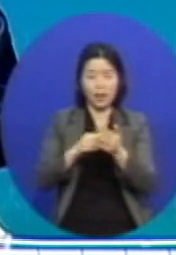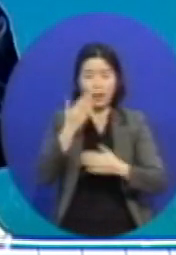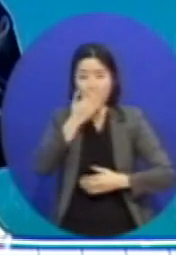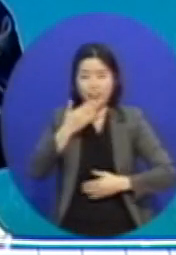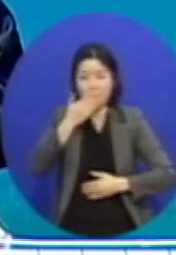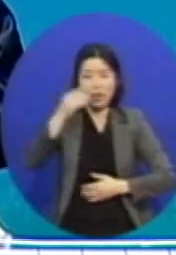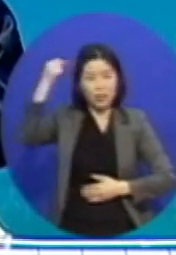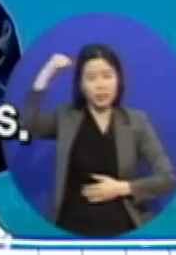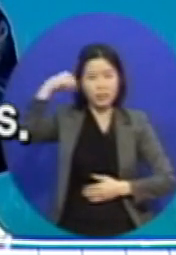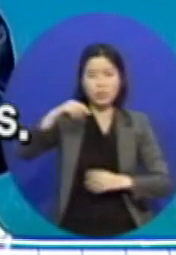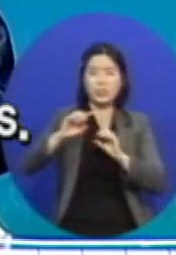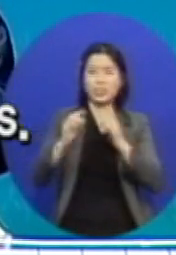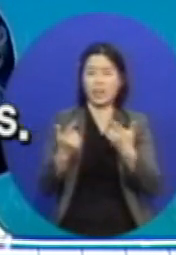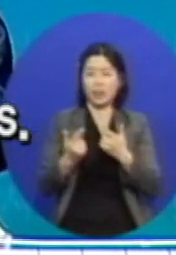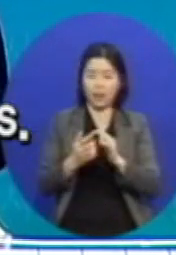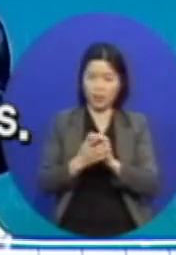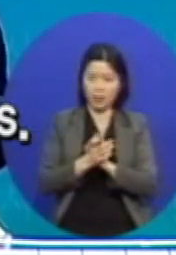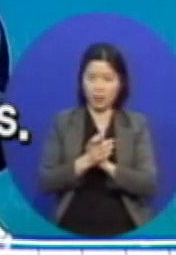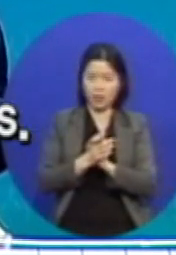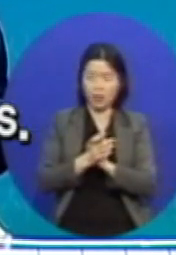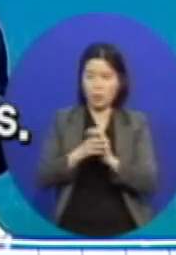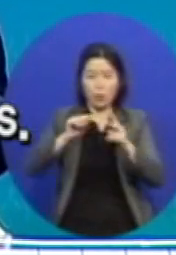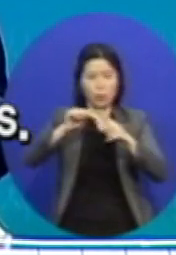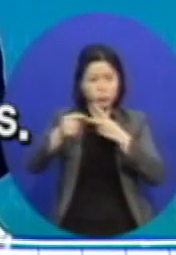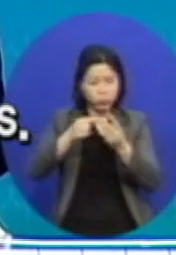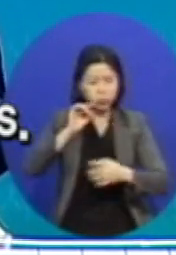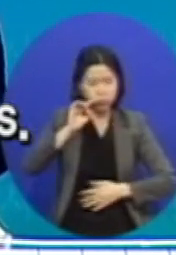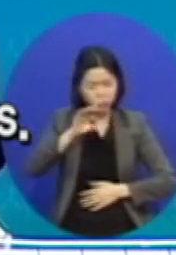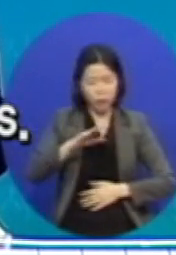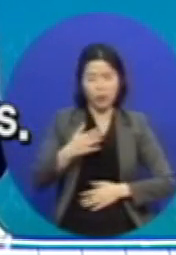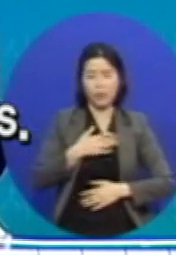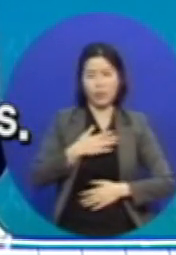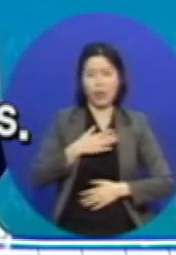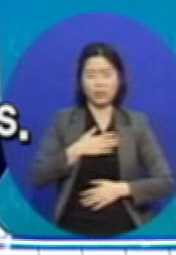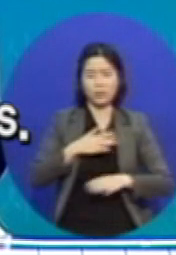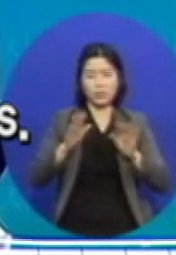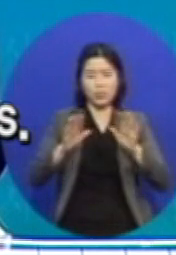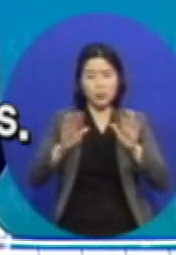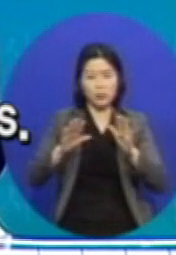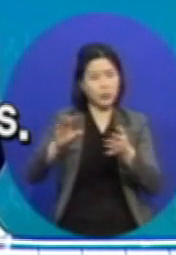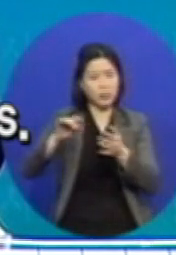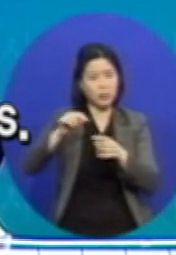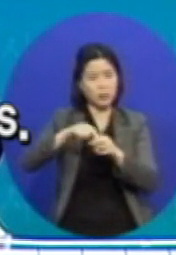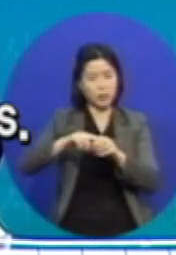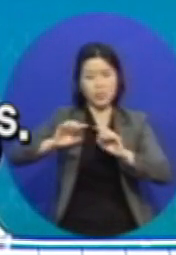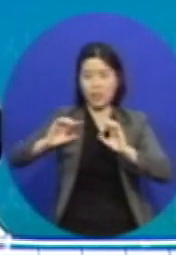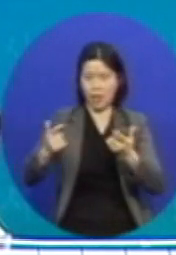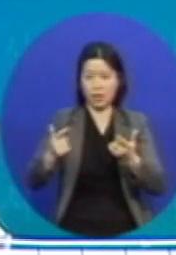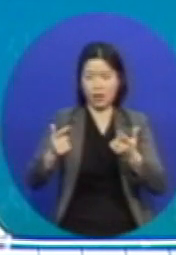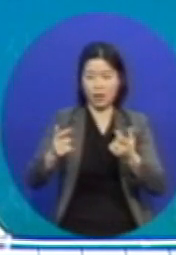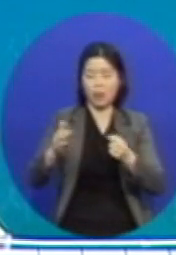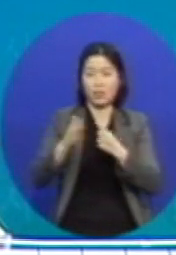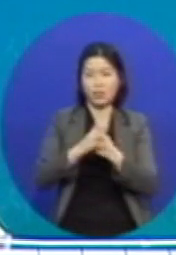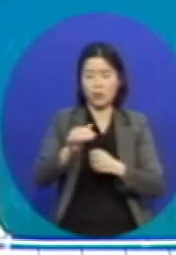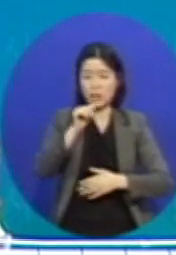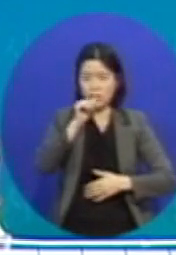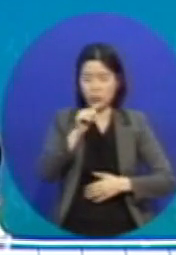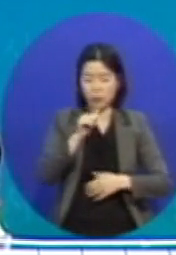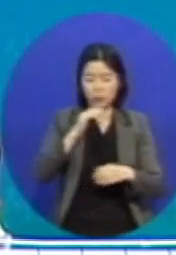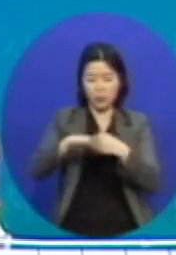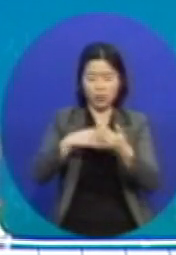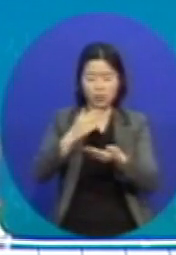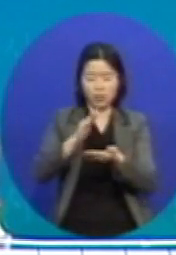느껴지지가 않아요 하도 이해가 안되고 내게는 현실적 이 잊지않고 그러니까 결국은 성경을 더